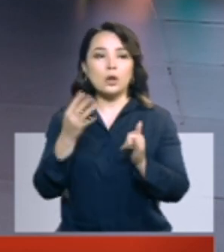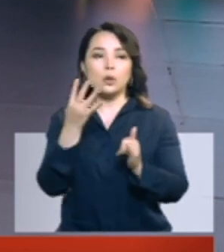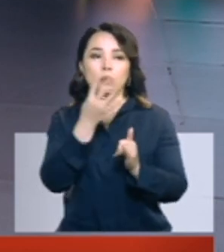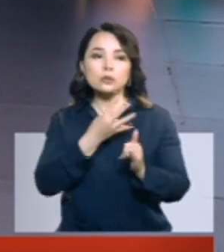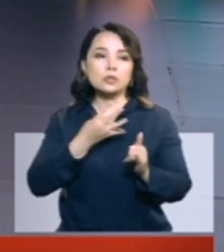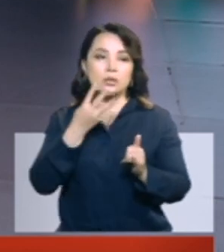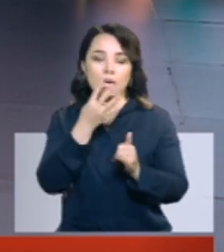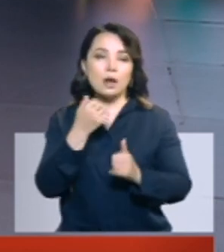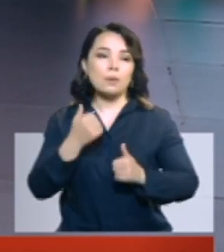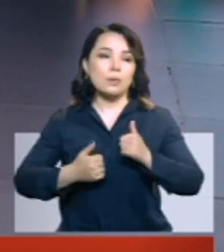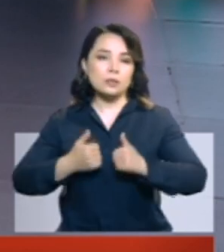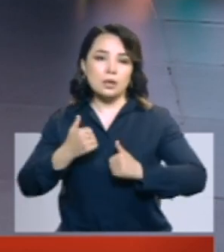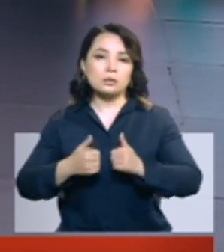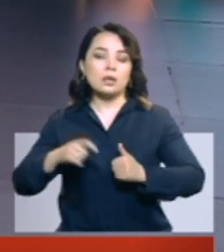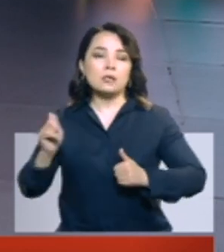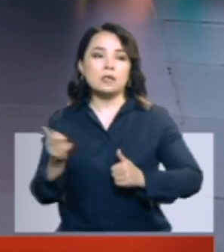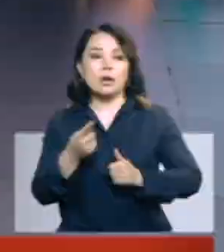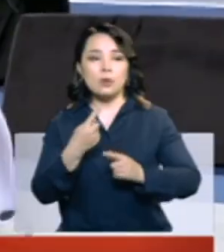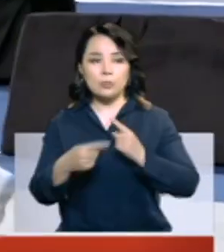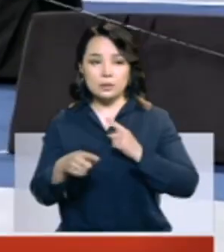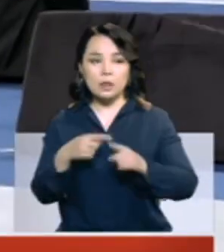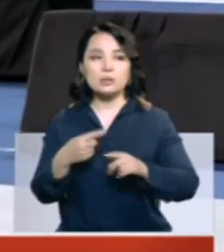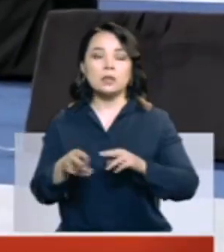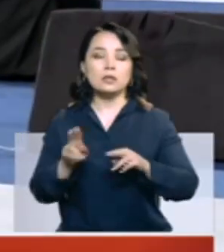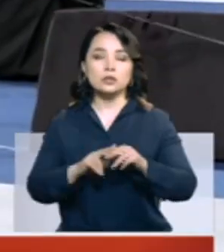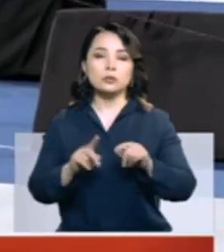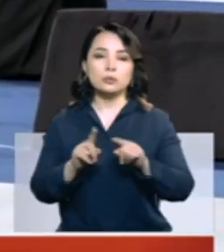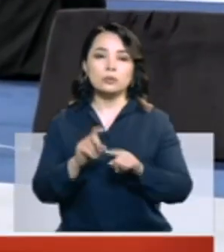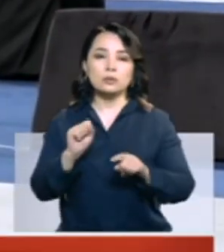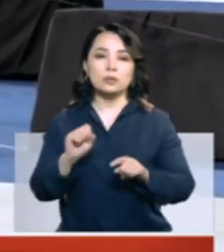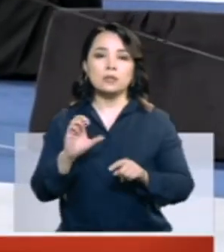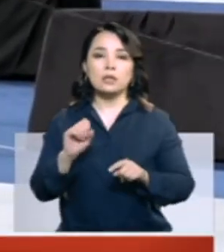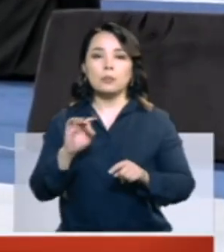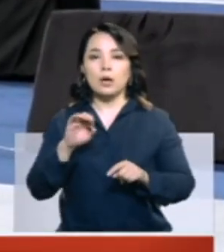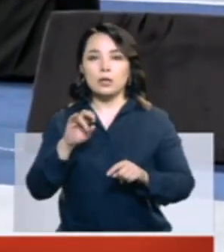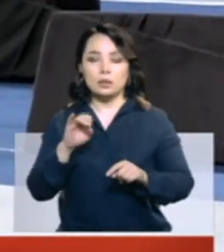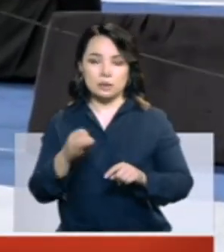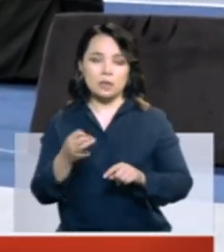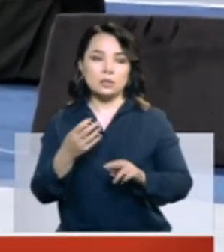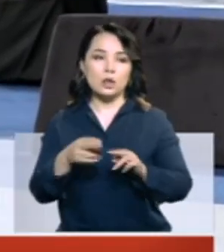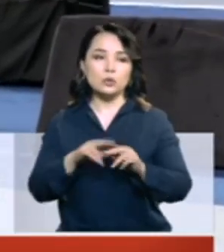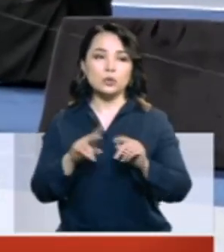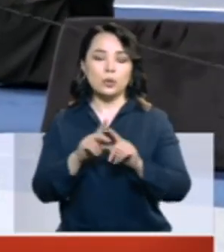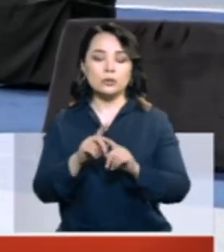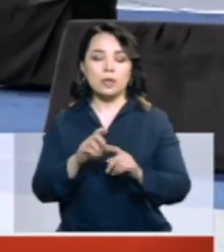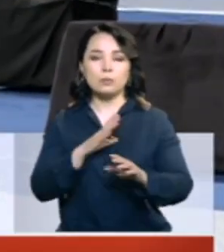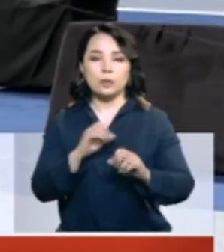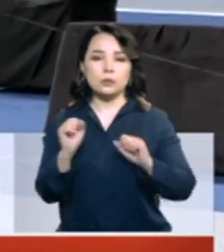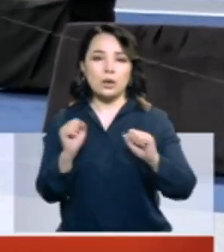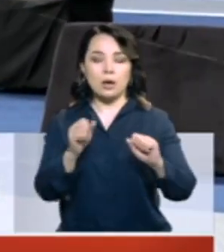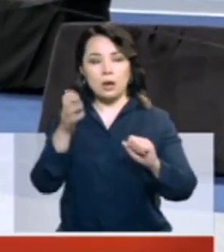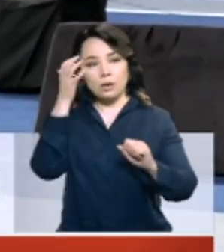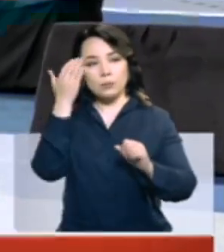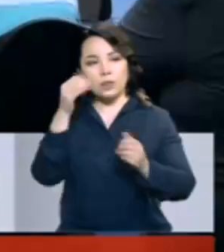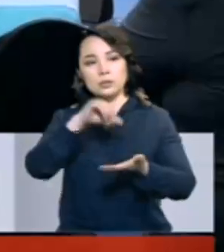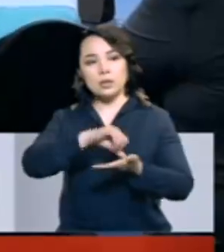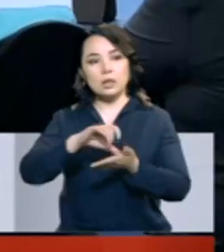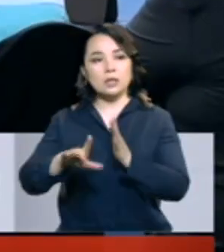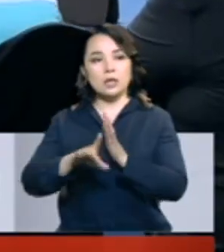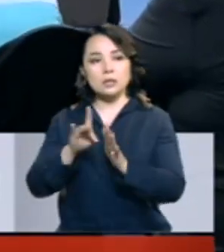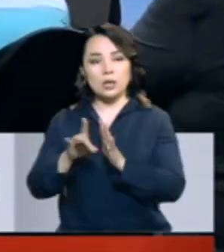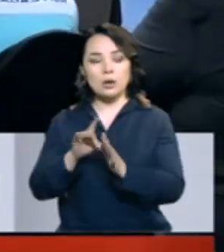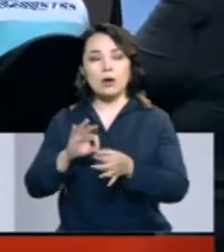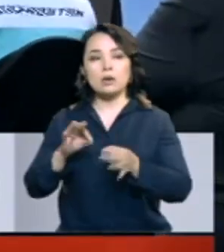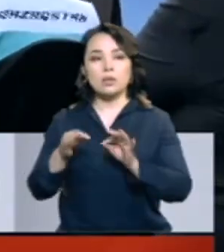басты бәсекесінде саблямен семсерлесуден Әйгерім Сарыбай ел намысын қорғайды. Ол Біріккен Араб Әмірліктерінде өтіп жатқан іріктеу турнирінде